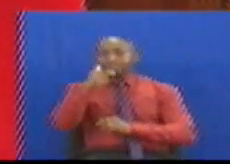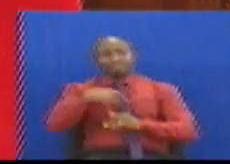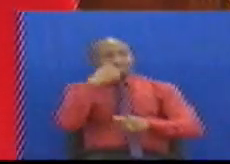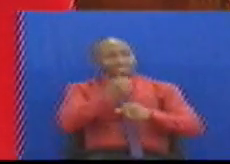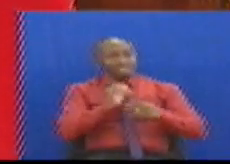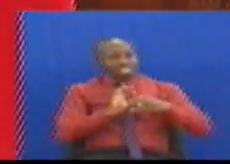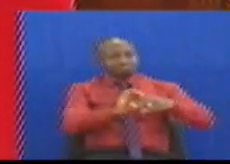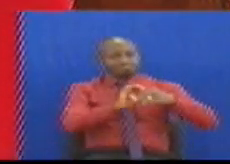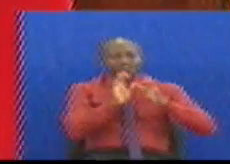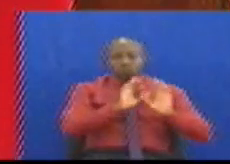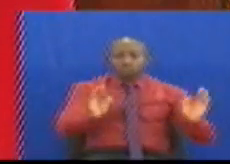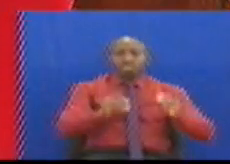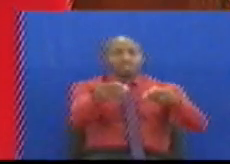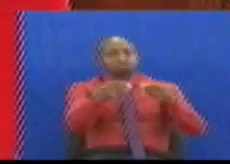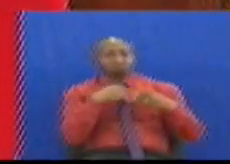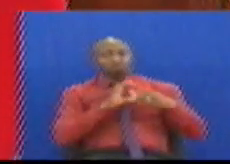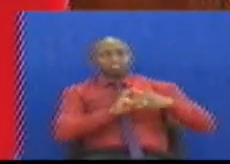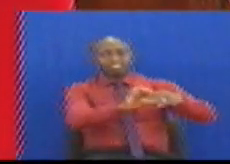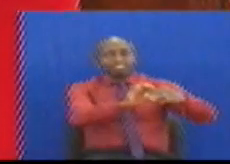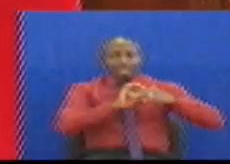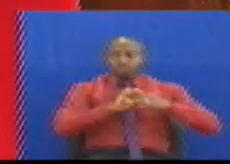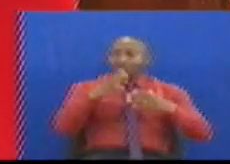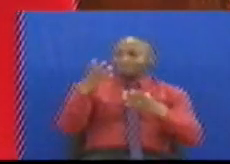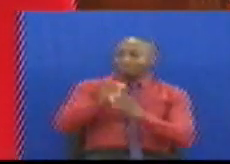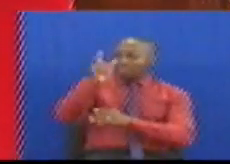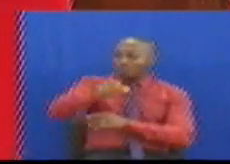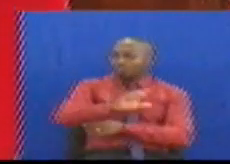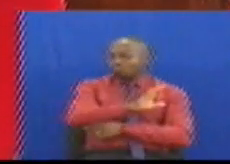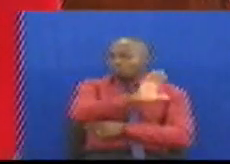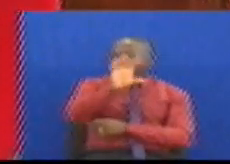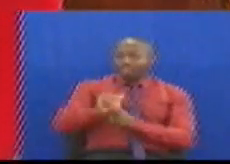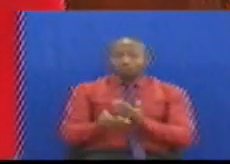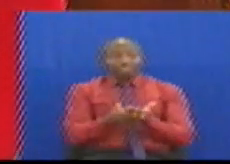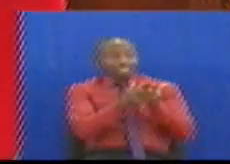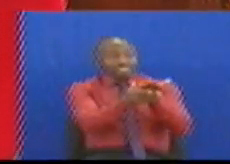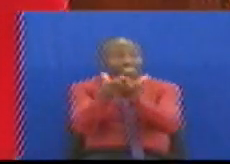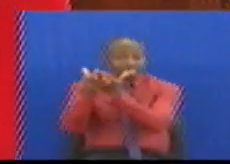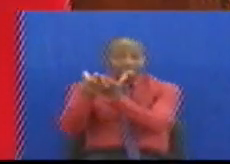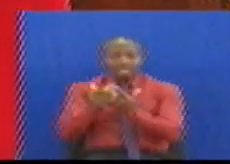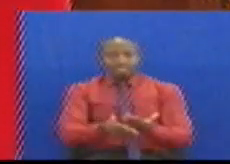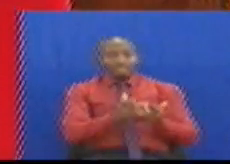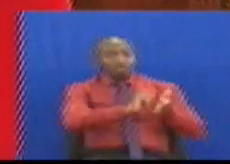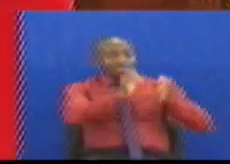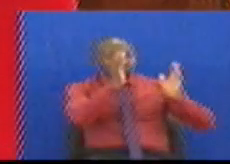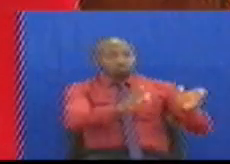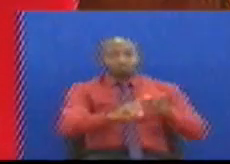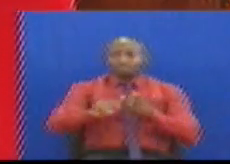vizuri, anatoa ushirikiano na wasaidizi wake. Naibu katibu mkuu Doros Gwajima